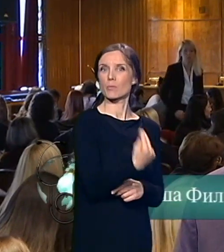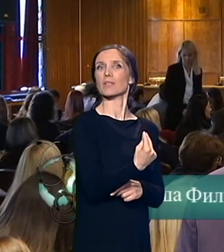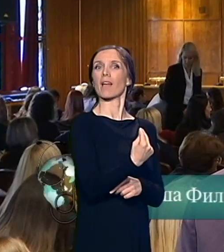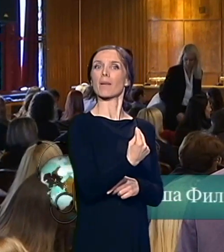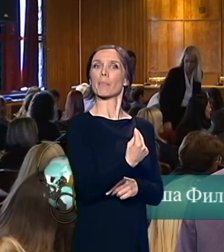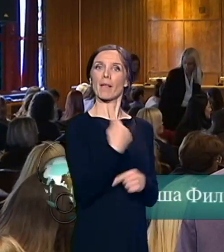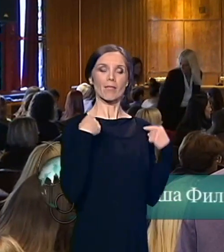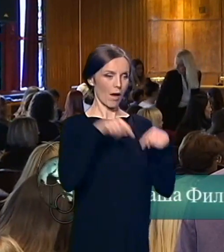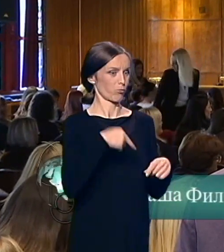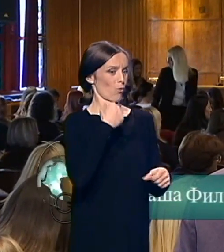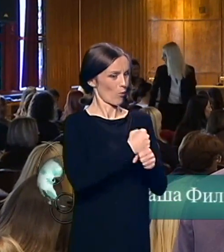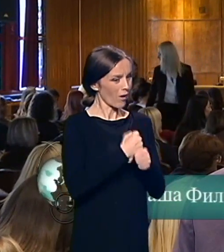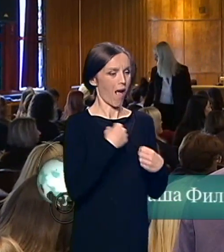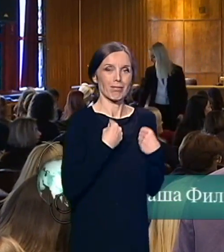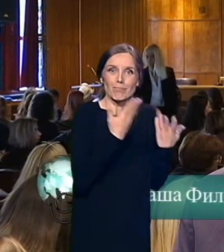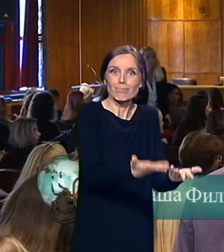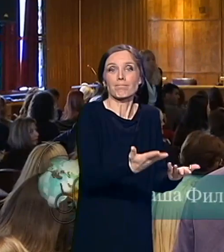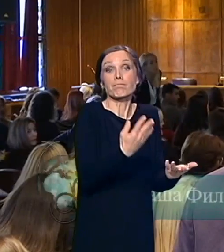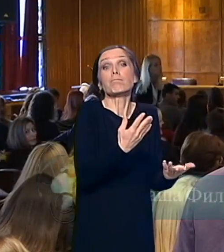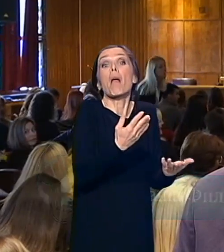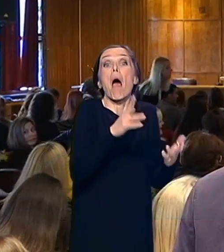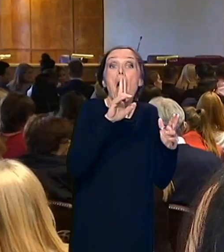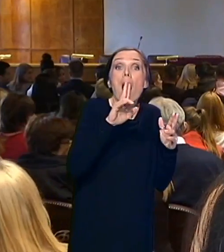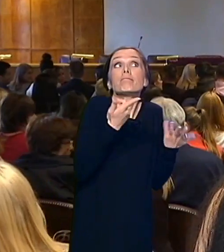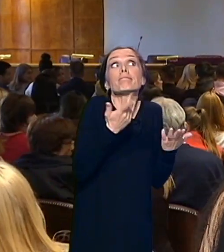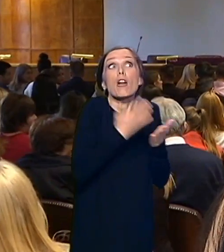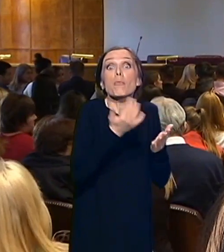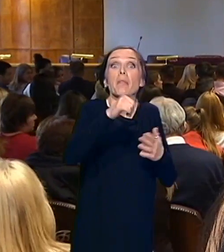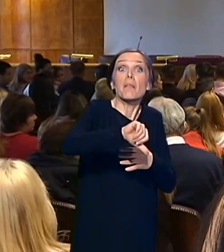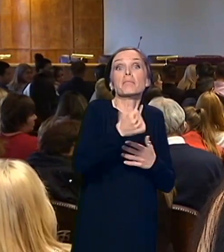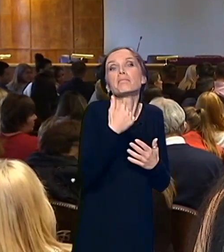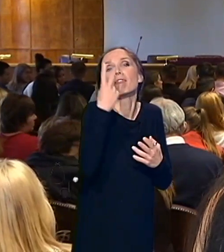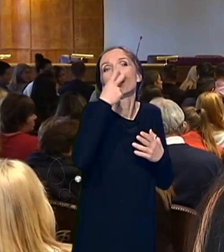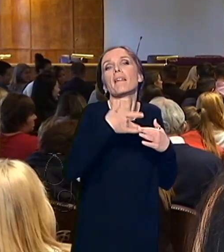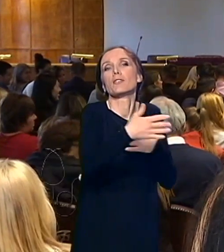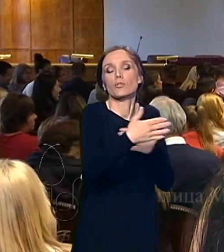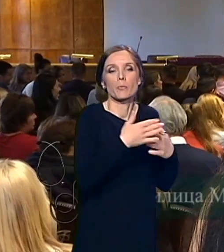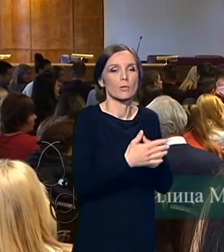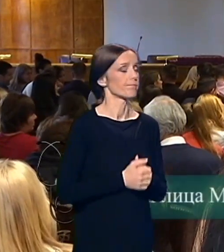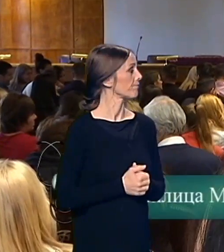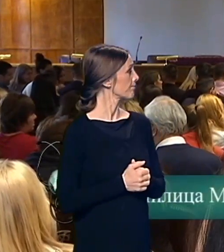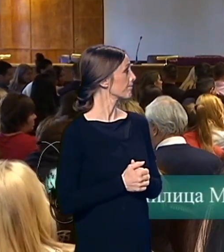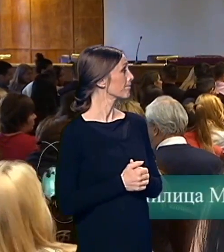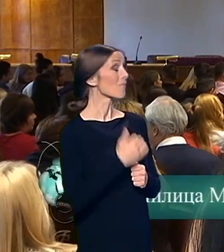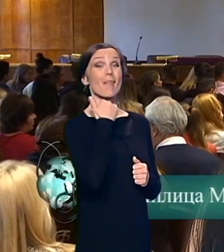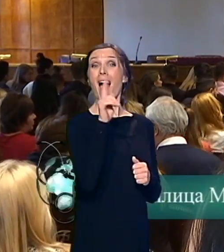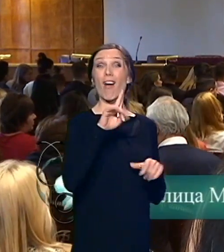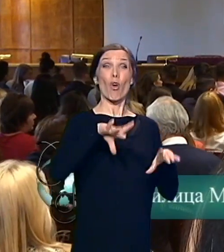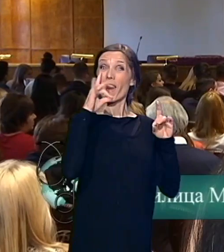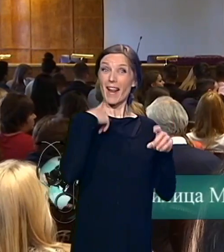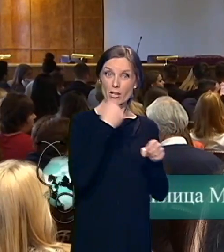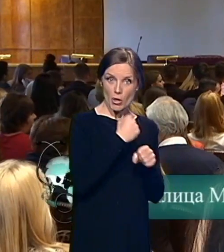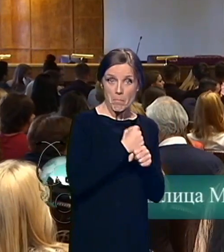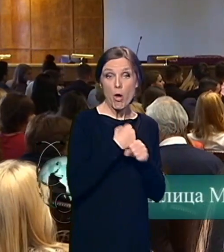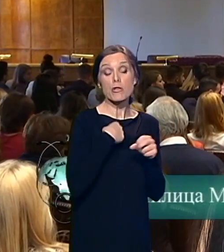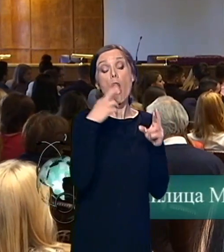raspolaganje. Da li je to moguće ili ne, vidjet ćemo u mesecima koji slede. Ako ne nađem posao, pa nadam se da ću volontirati negde, sarađivaću sa